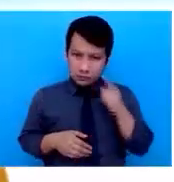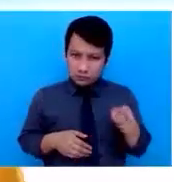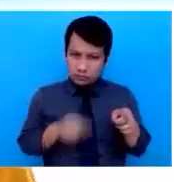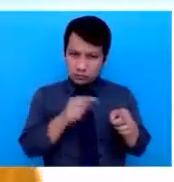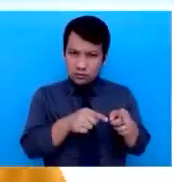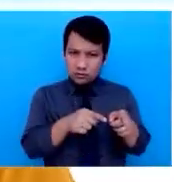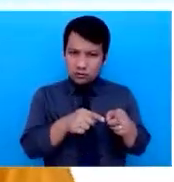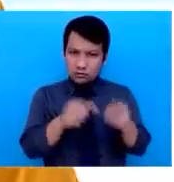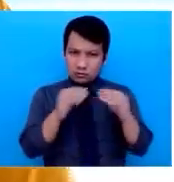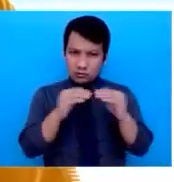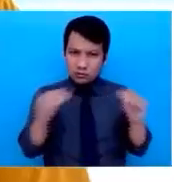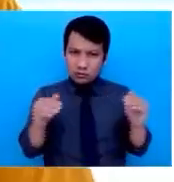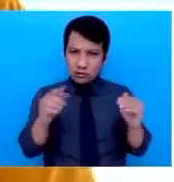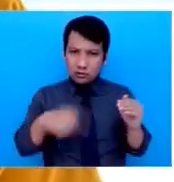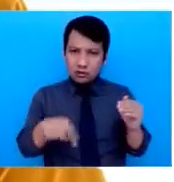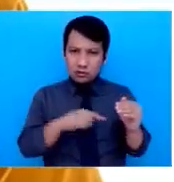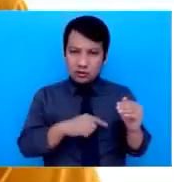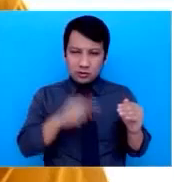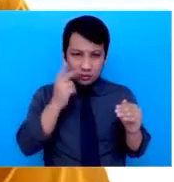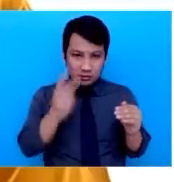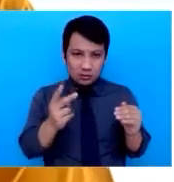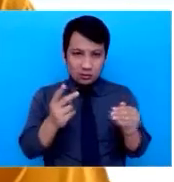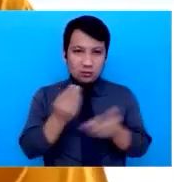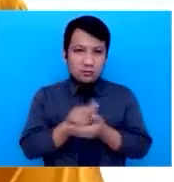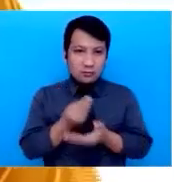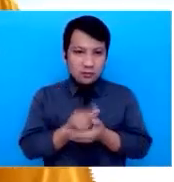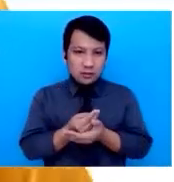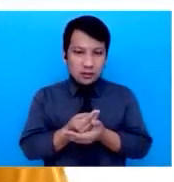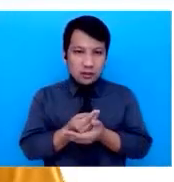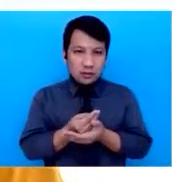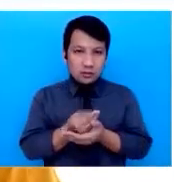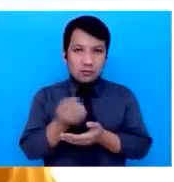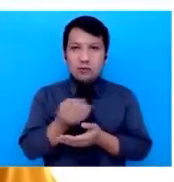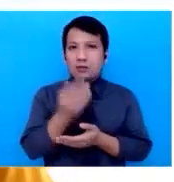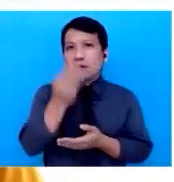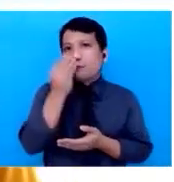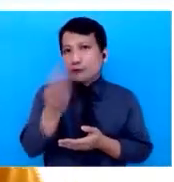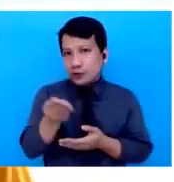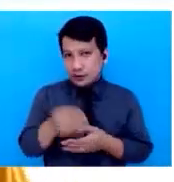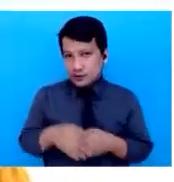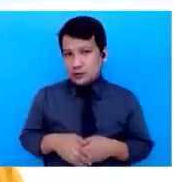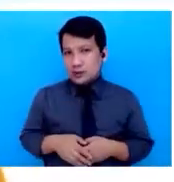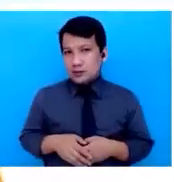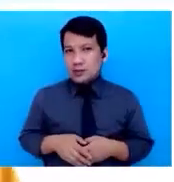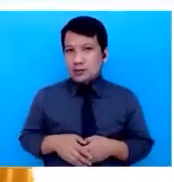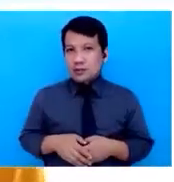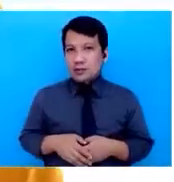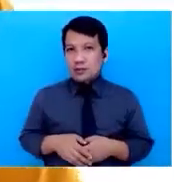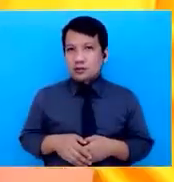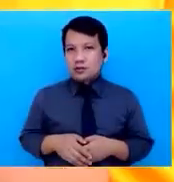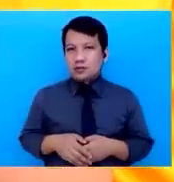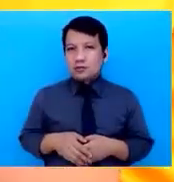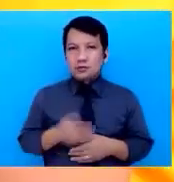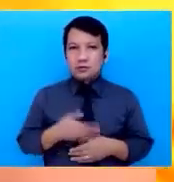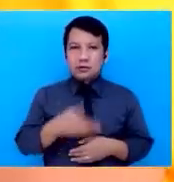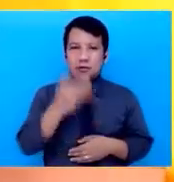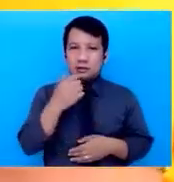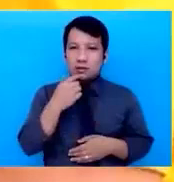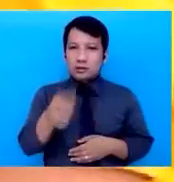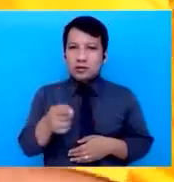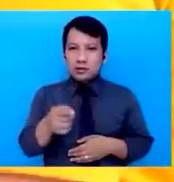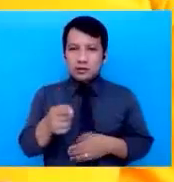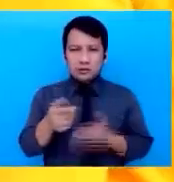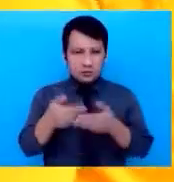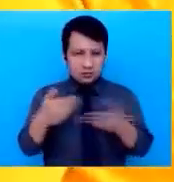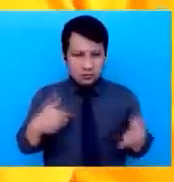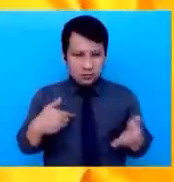na nakita mo yung pera mo sa bank, kakaperanggot na lang, umakat yung dugo ko. Bago pa man